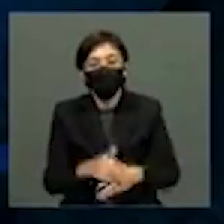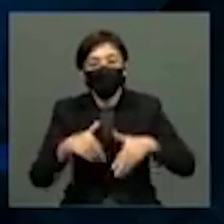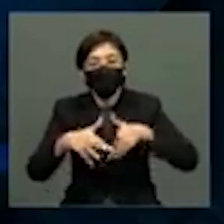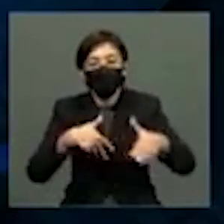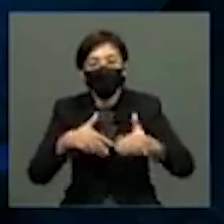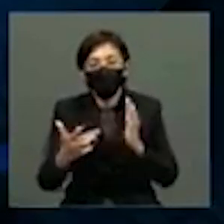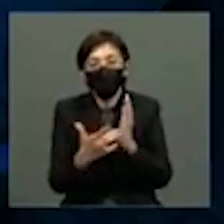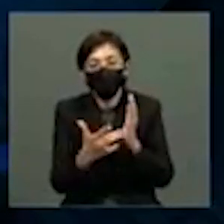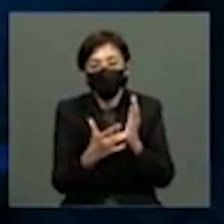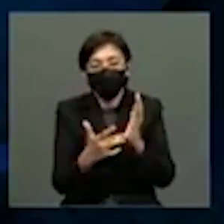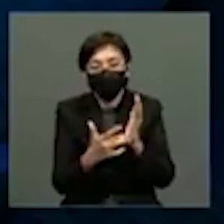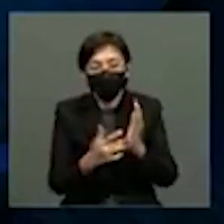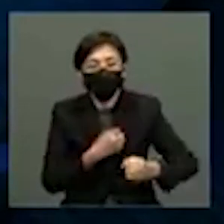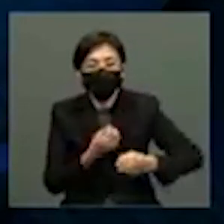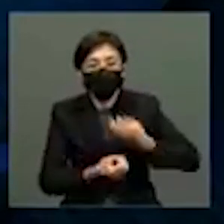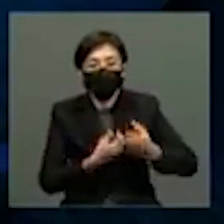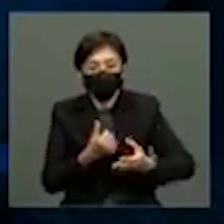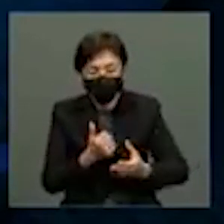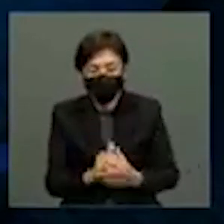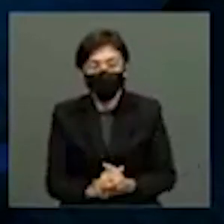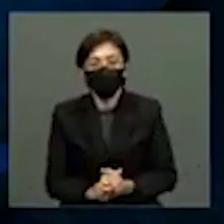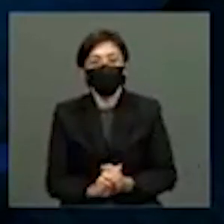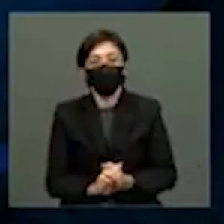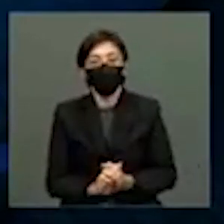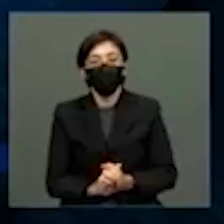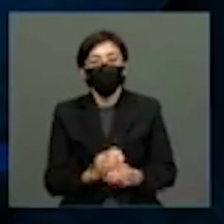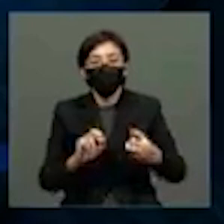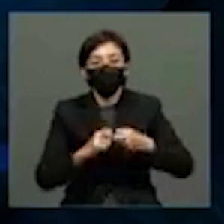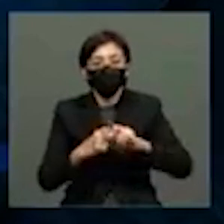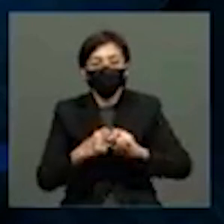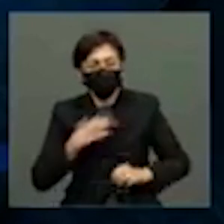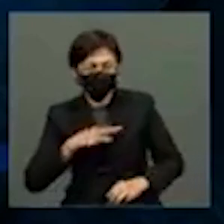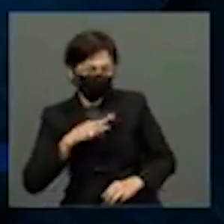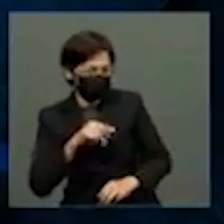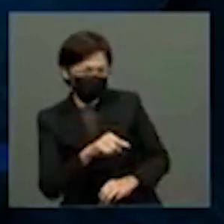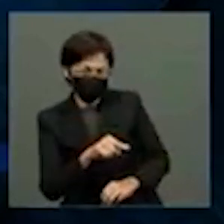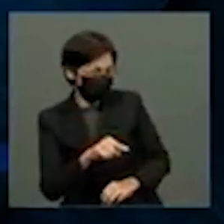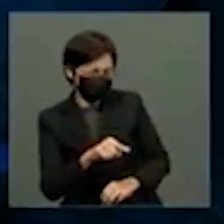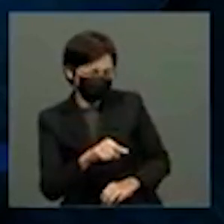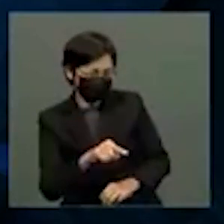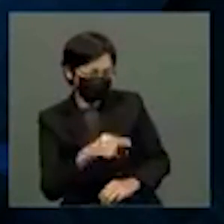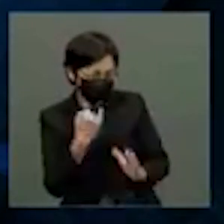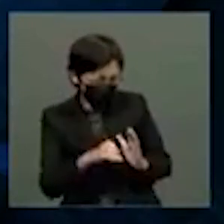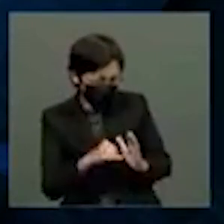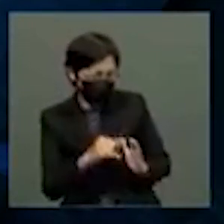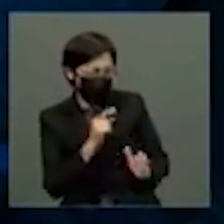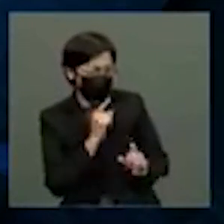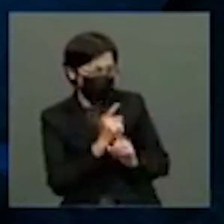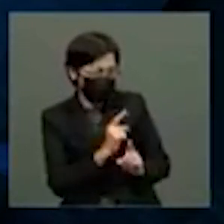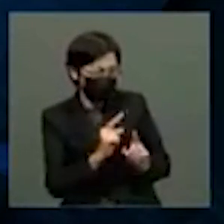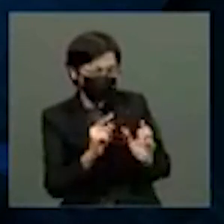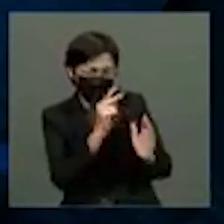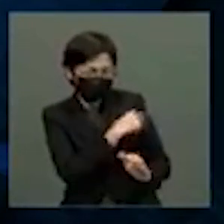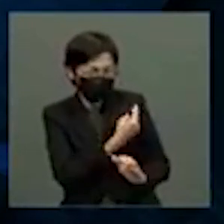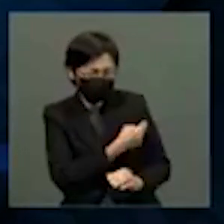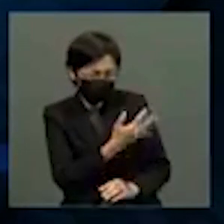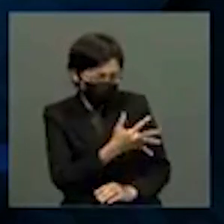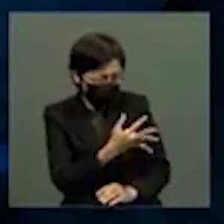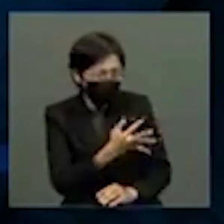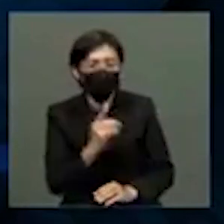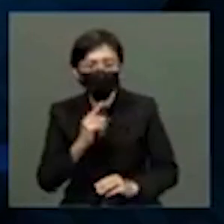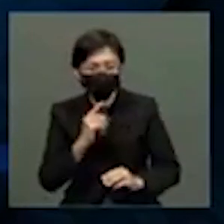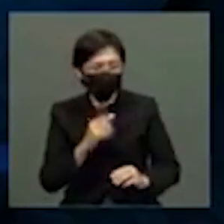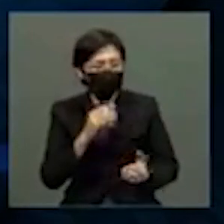การใช้เทคโนโลยีคือการร้องการร้องเรียนหรืออะไรก็แล้วแต่นะครับซึ่งสิ่งต่างๆเหล่านี้เนี่ยเ